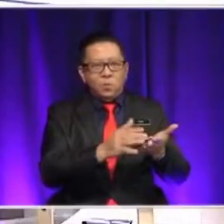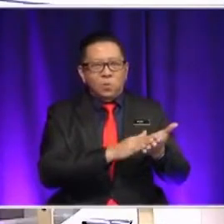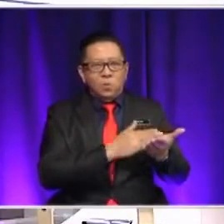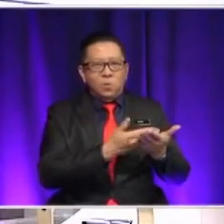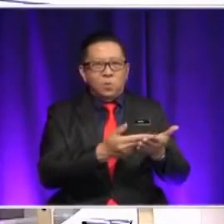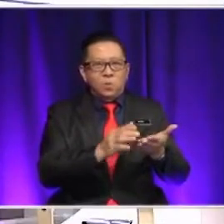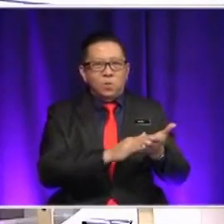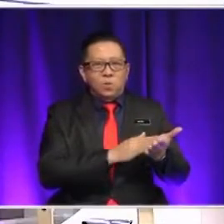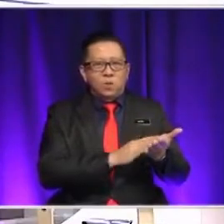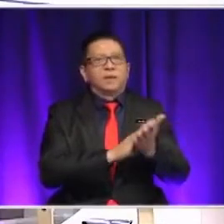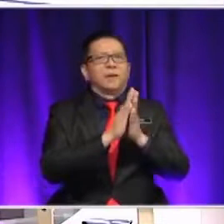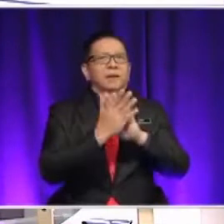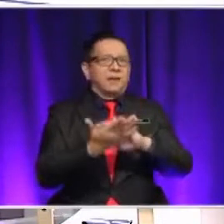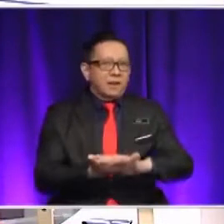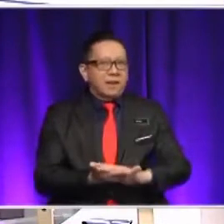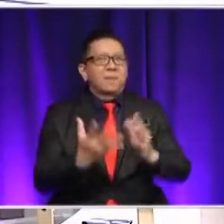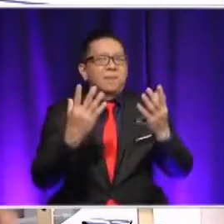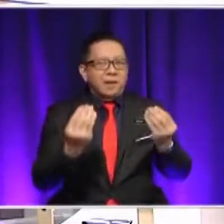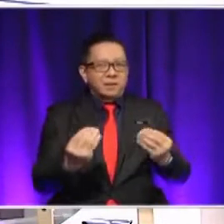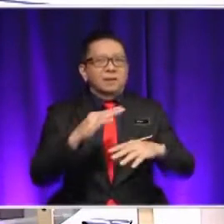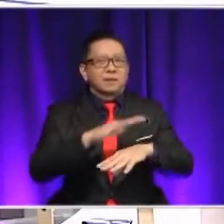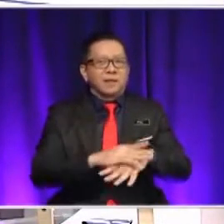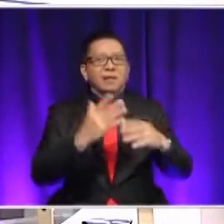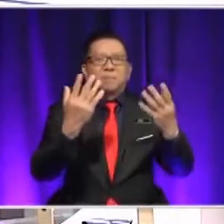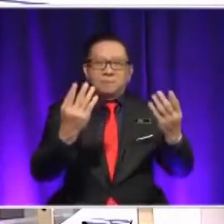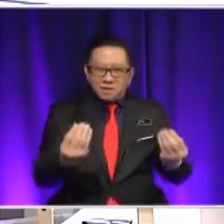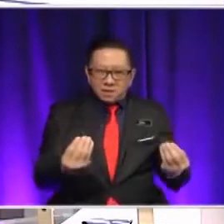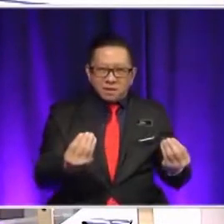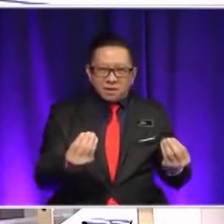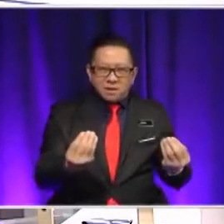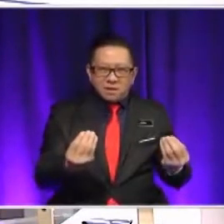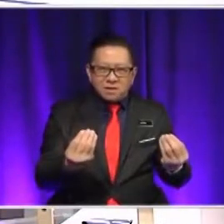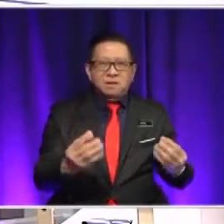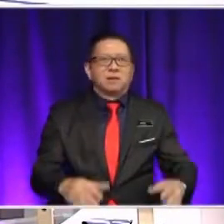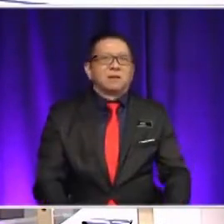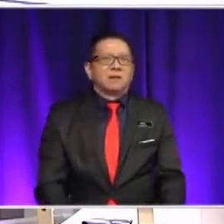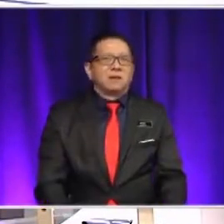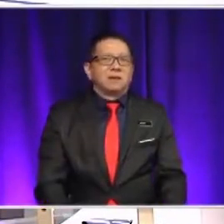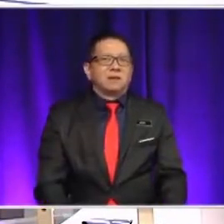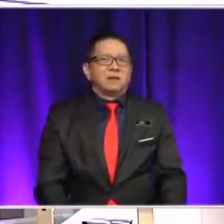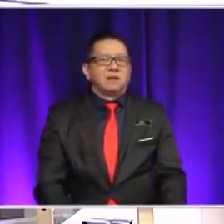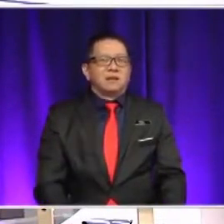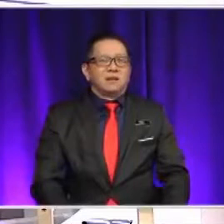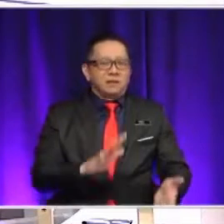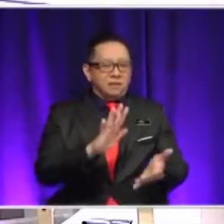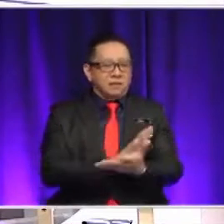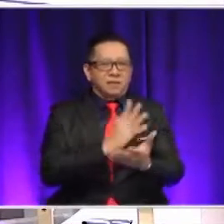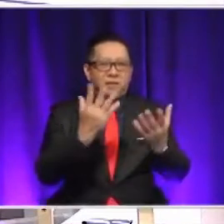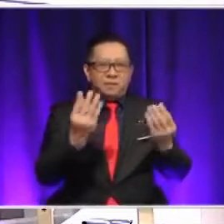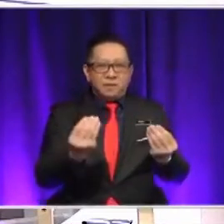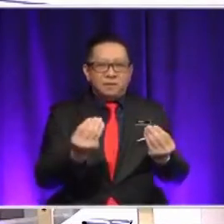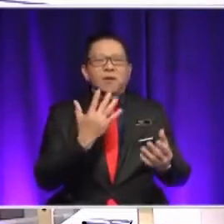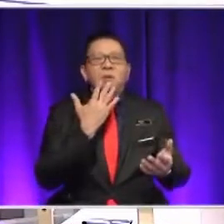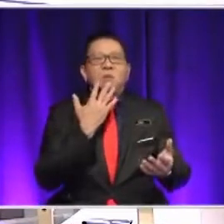jadi nih lain dikaitkan pasah atas basah-basah dimulai ketentuan bangsa menggunakan